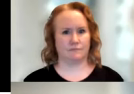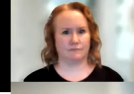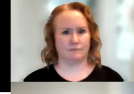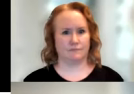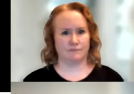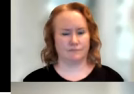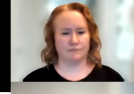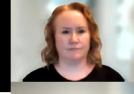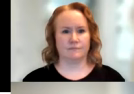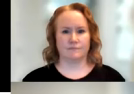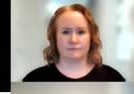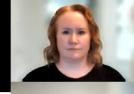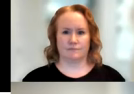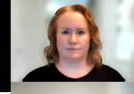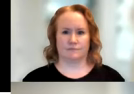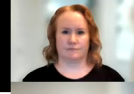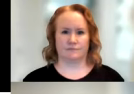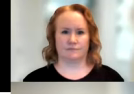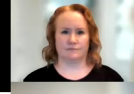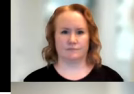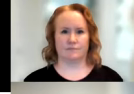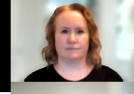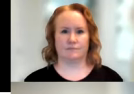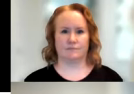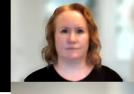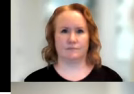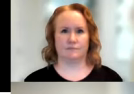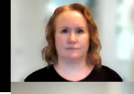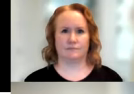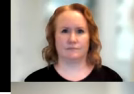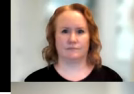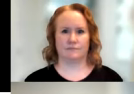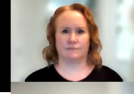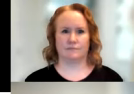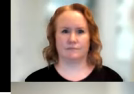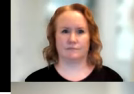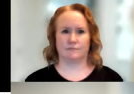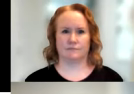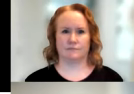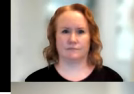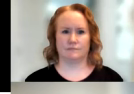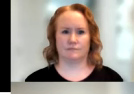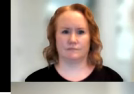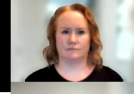bilder, slik at døve personer for eksempel også kan utføre den handlingen som kreves.